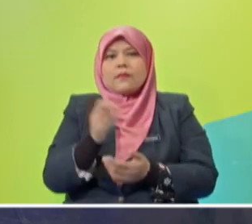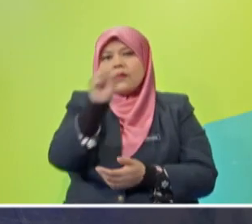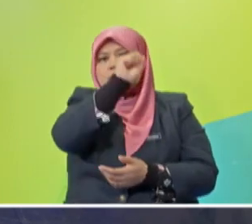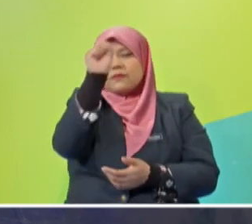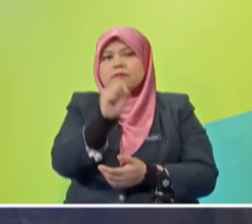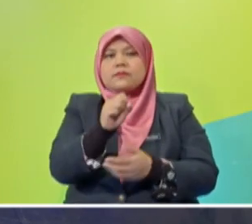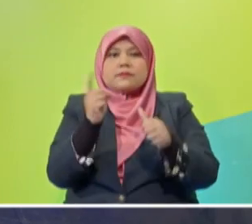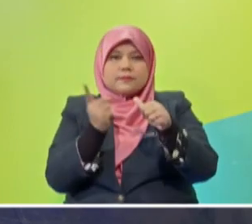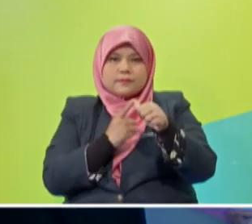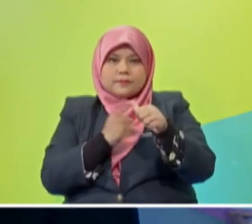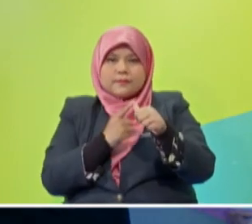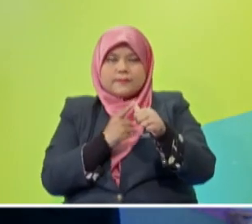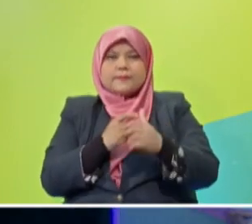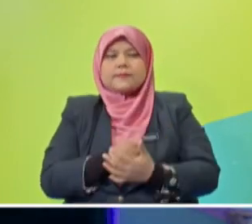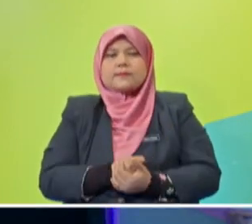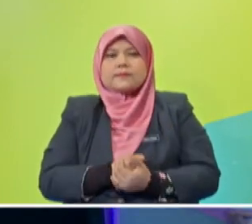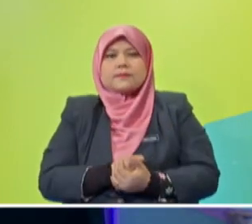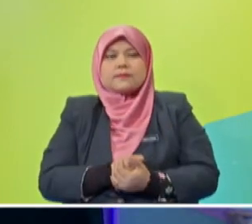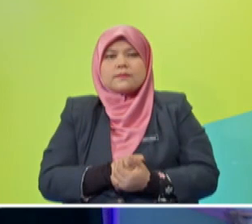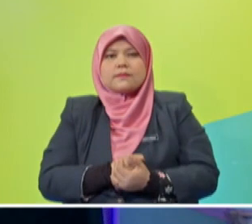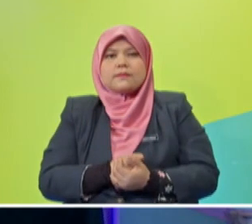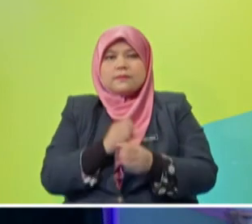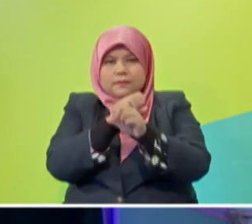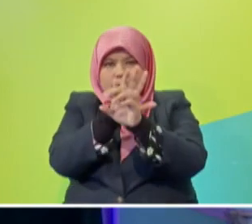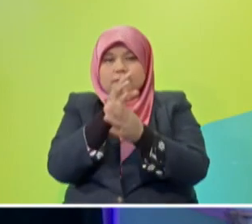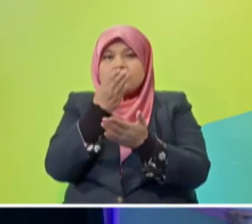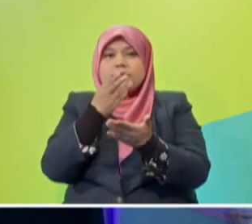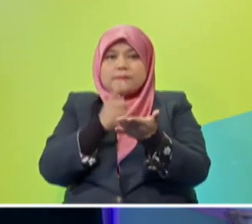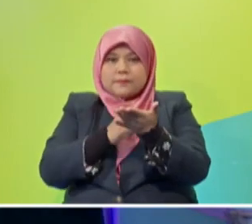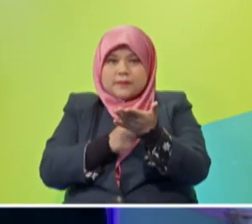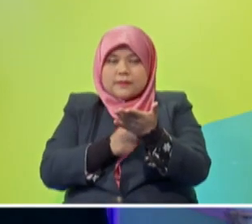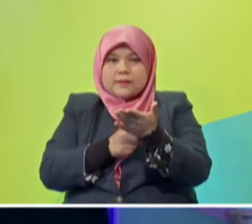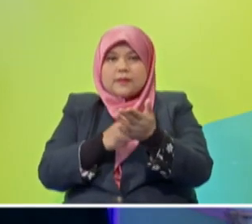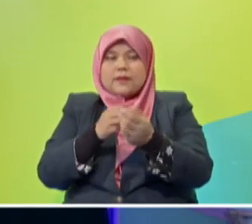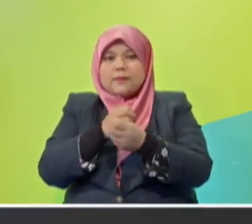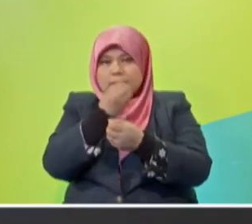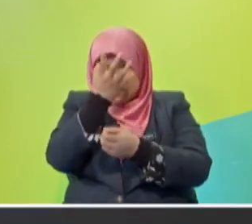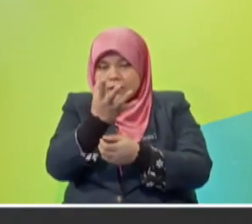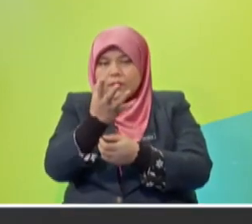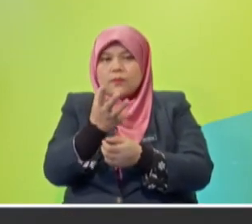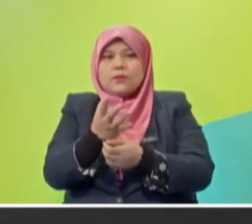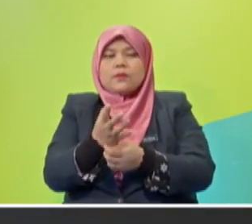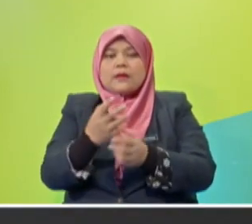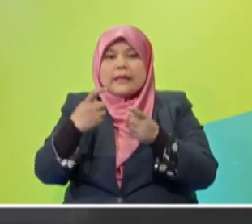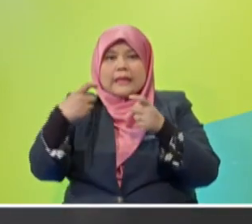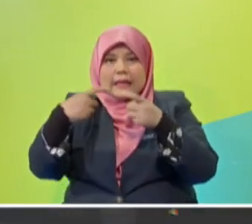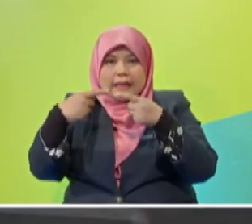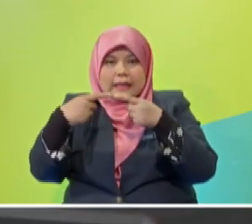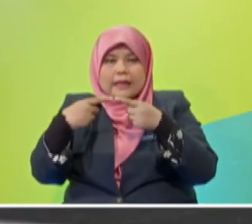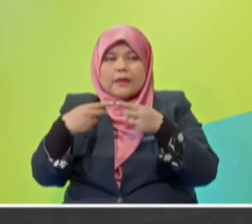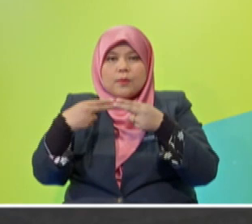yang pertama. Soalan yang pertama. Okey, jelaskan kaitan antara kepelbagaian aktiviti